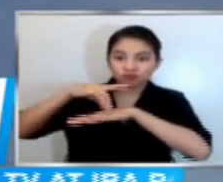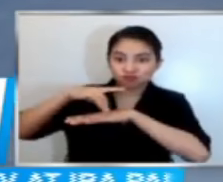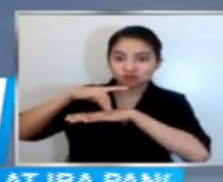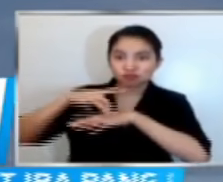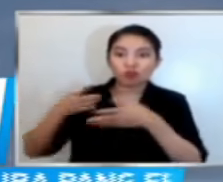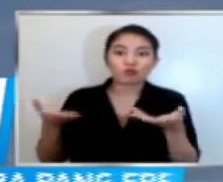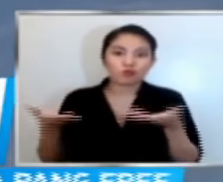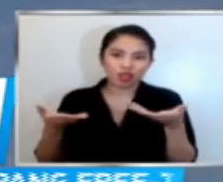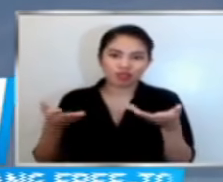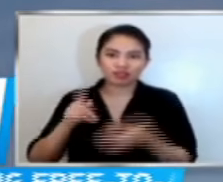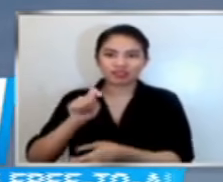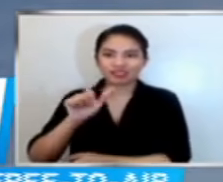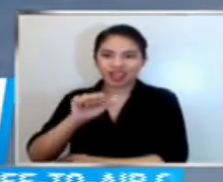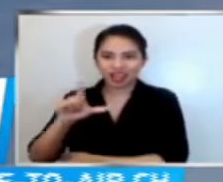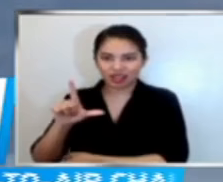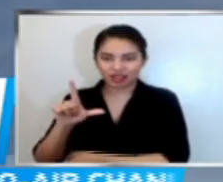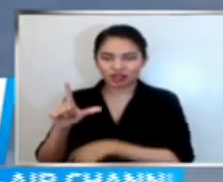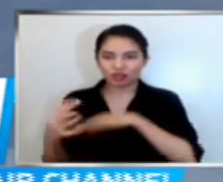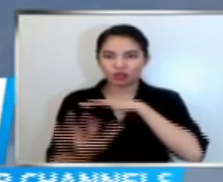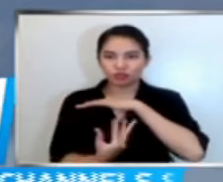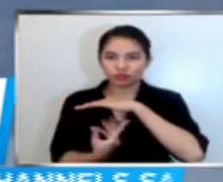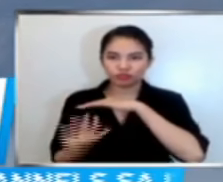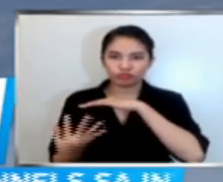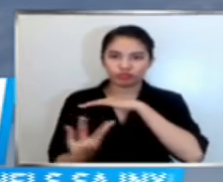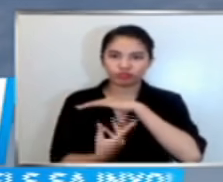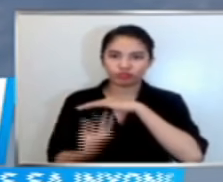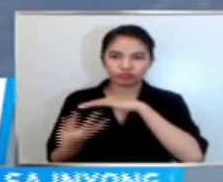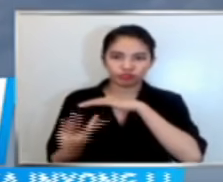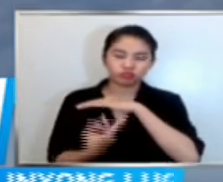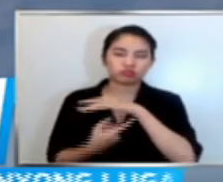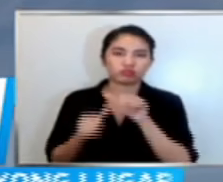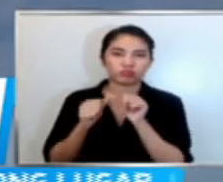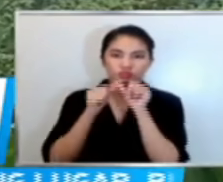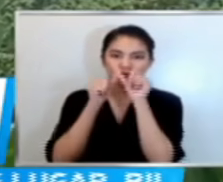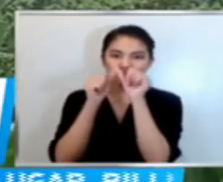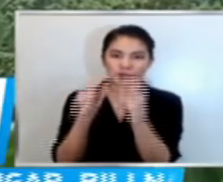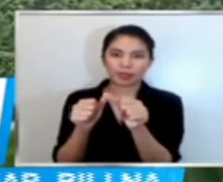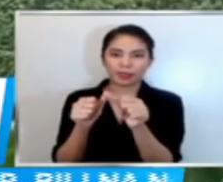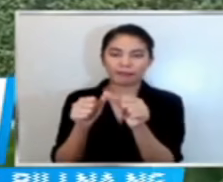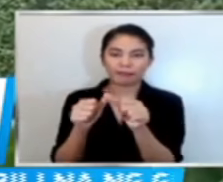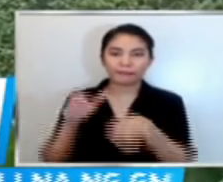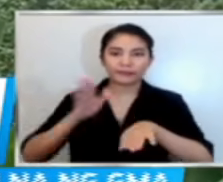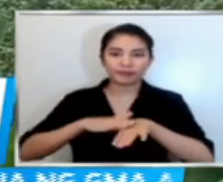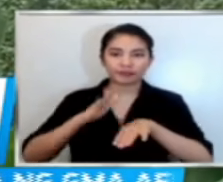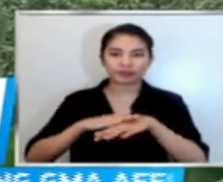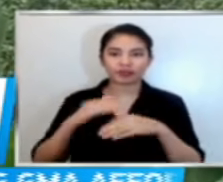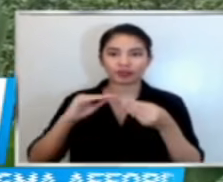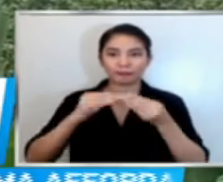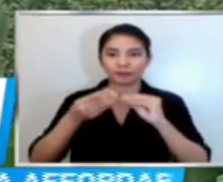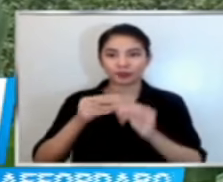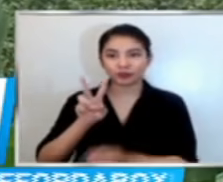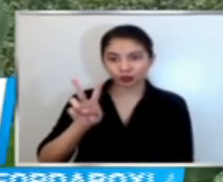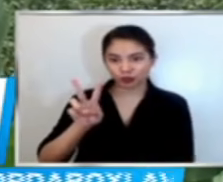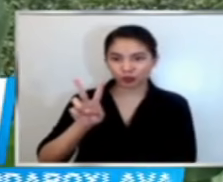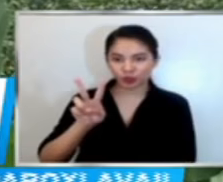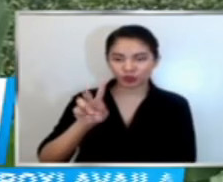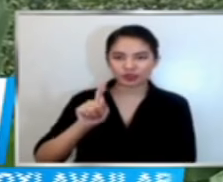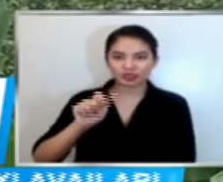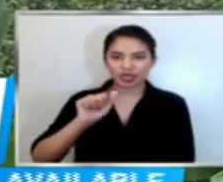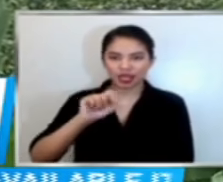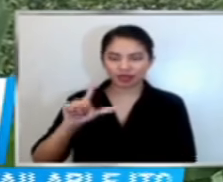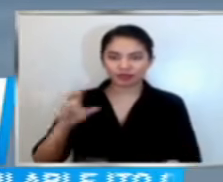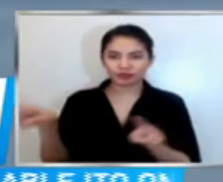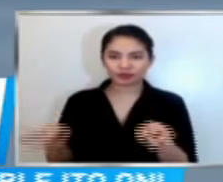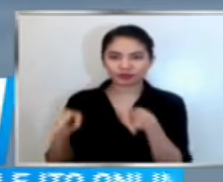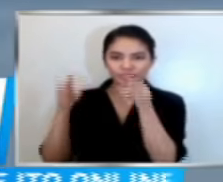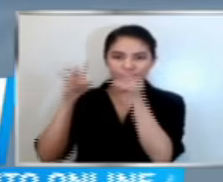steaming activity sa ilalim ng bunganga ng vulkan. Nakataas pa rin sa Alert Level 2 ang Taal Volcano. Pinagbabawalan pa rin ang